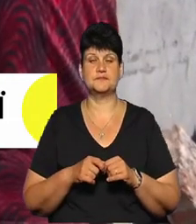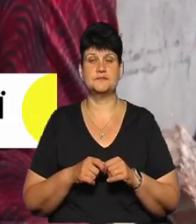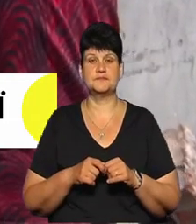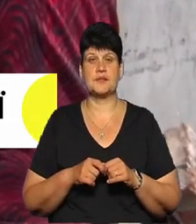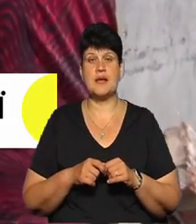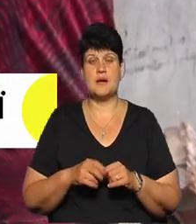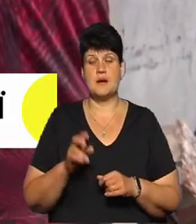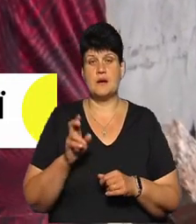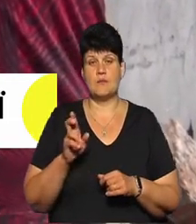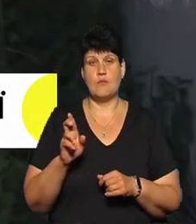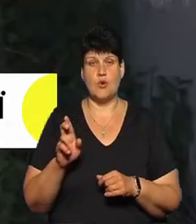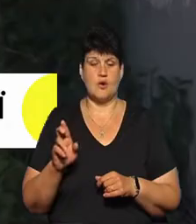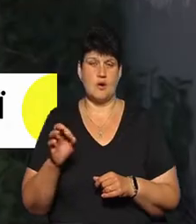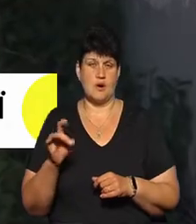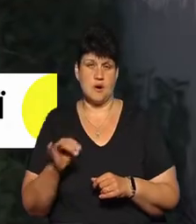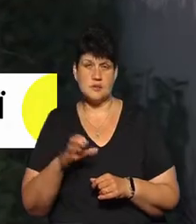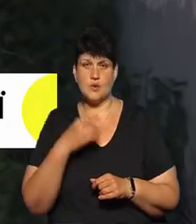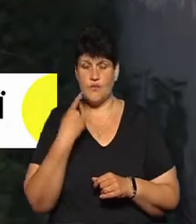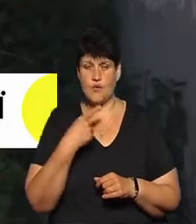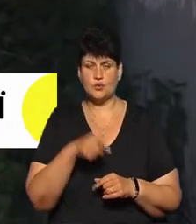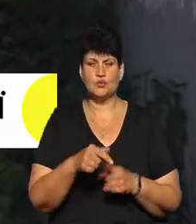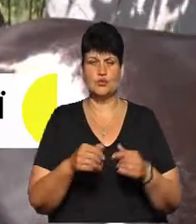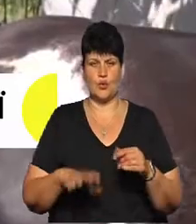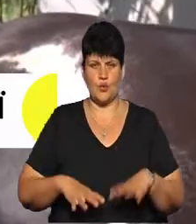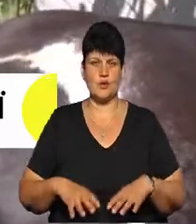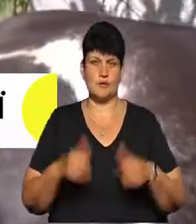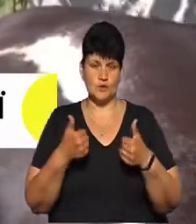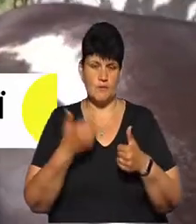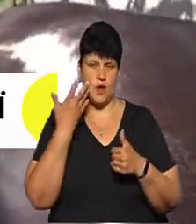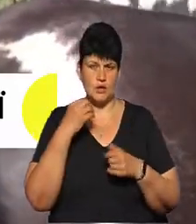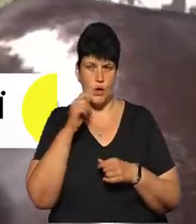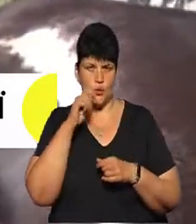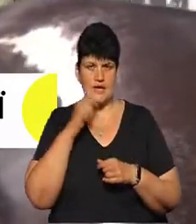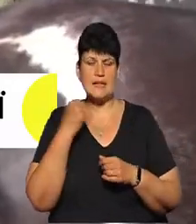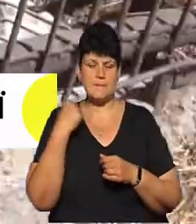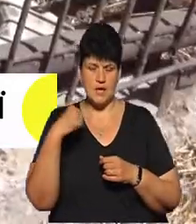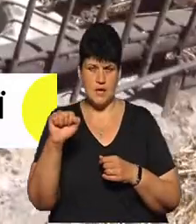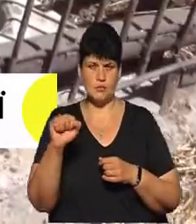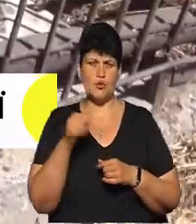каже, тут коням добре, але коли Україна переможе, хочуть повернутися додому.